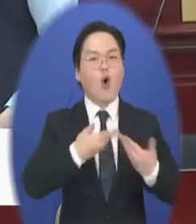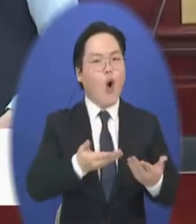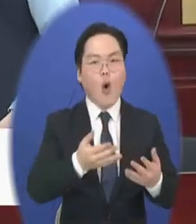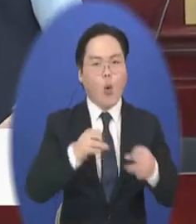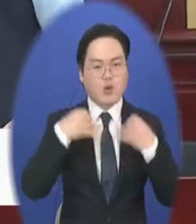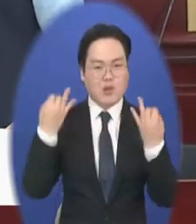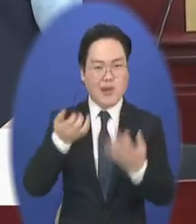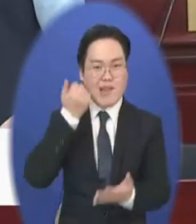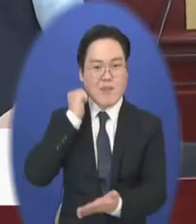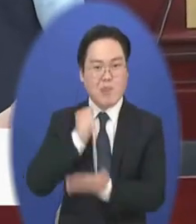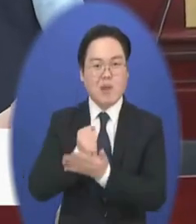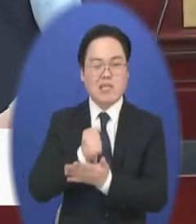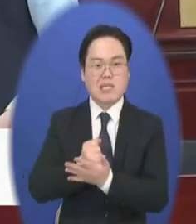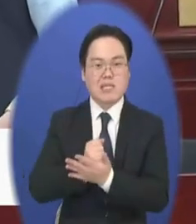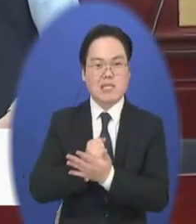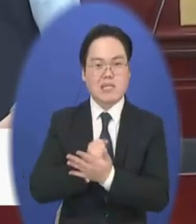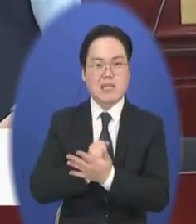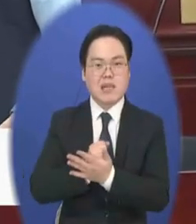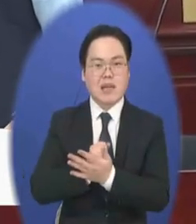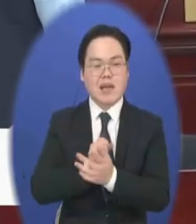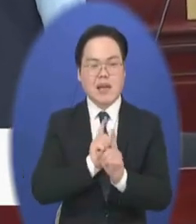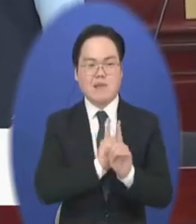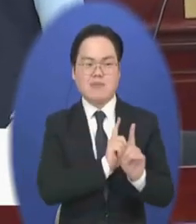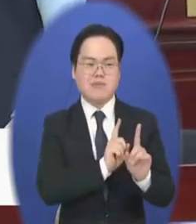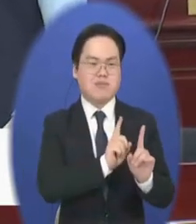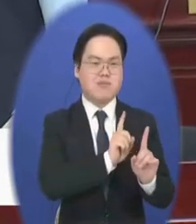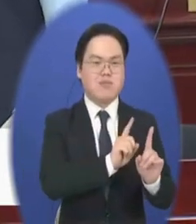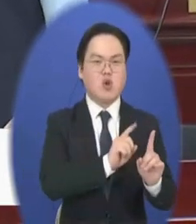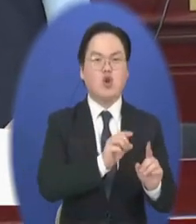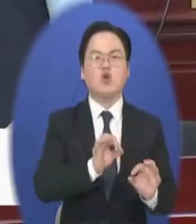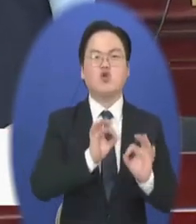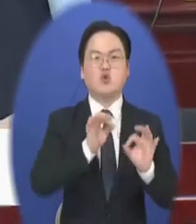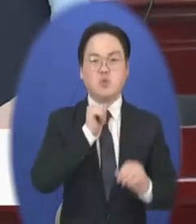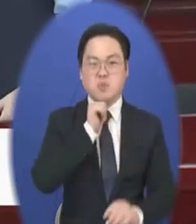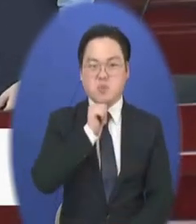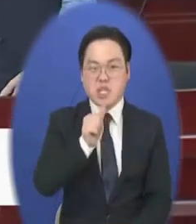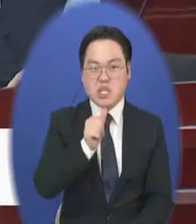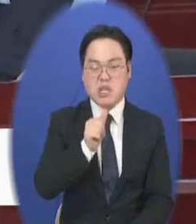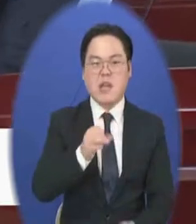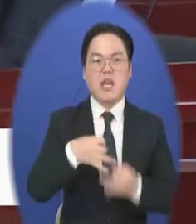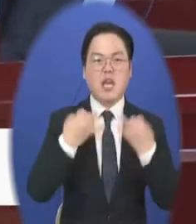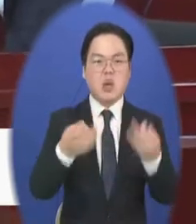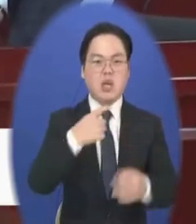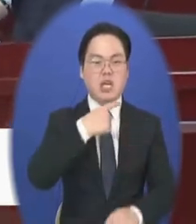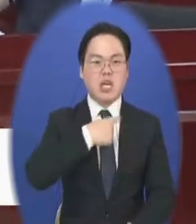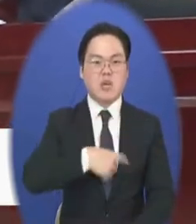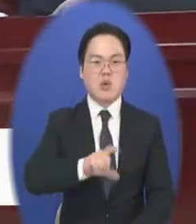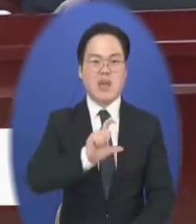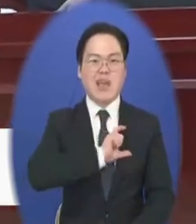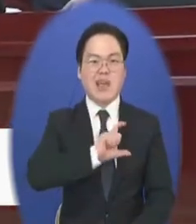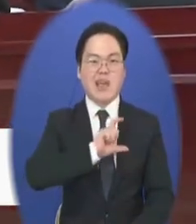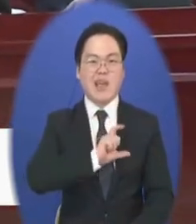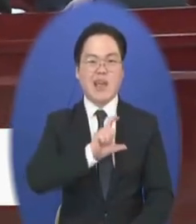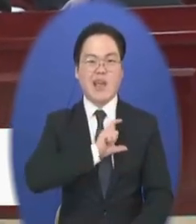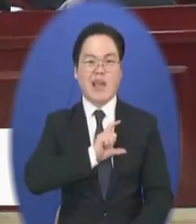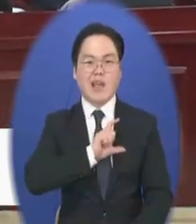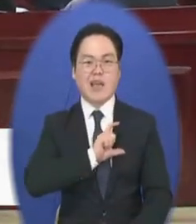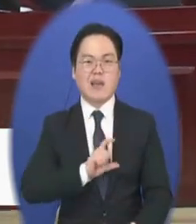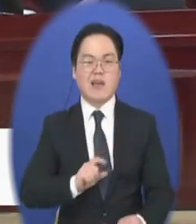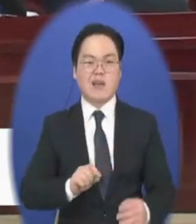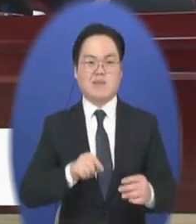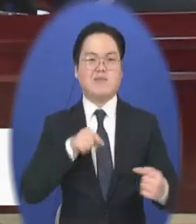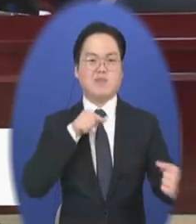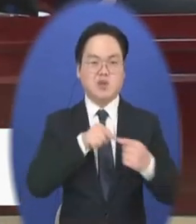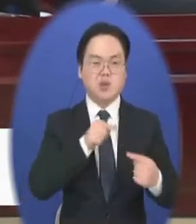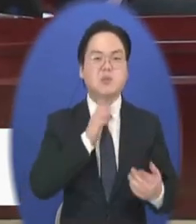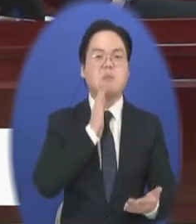баталгаажуулсан. Мөрдөн шалгах шүүх ажиллагаа шударга явагдаагүй, парламентын гишүүний халдашгүй байдалд халтсан асуудлууд нь олон улсын парламентын холбоонд